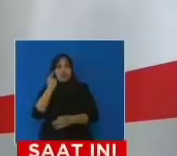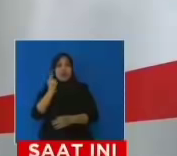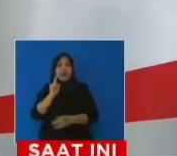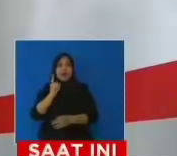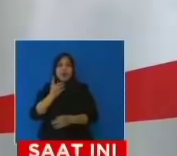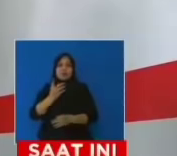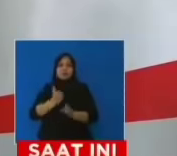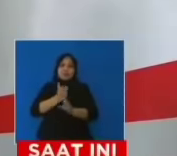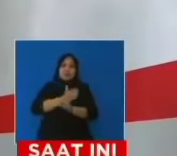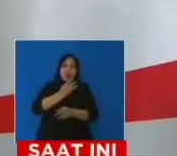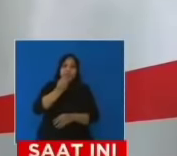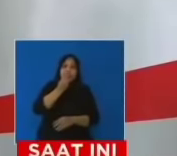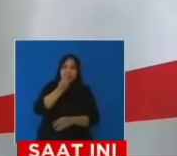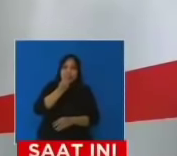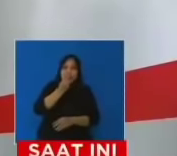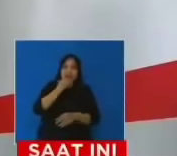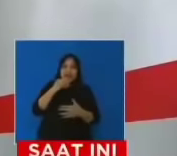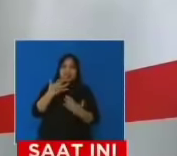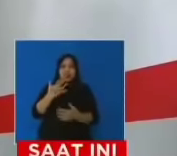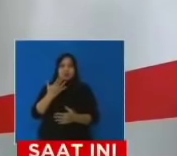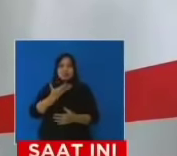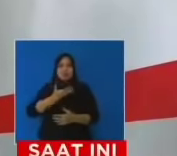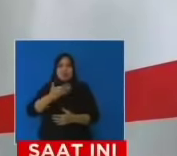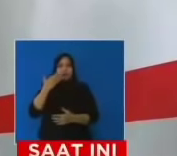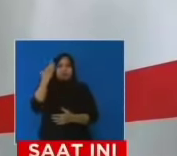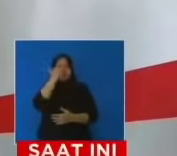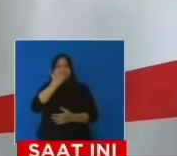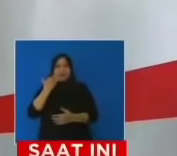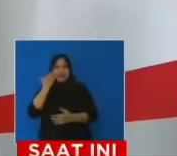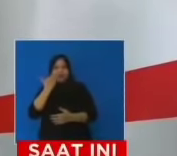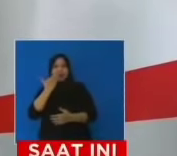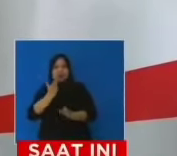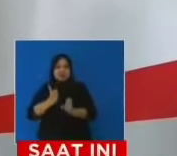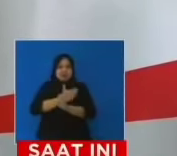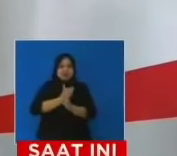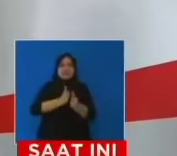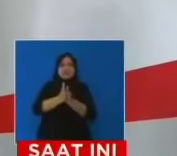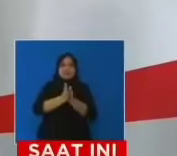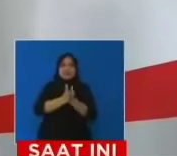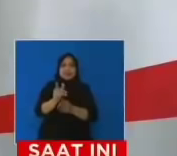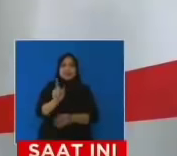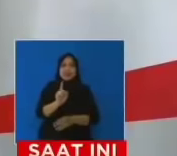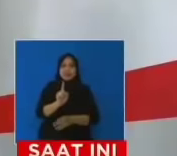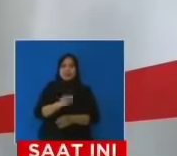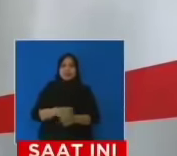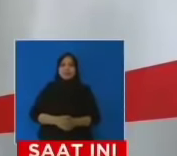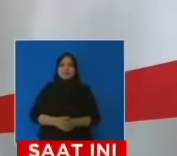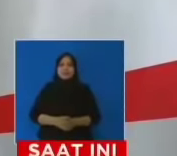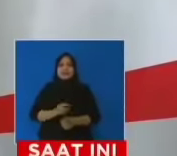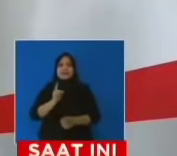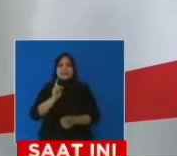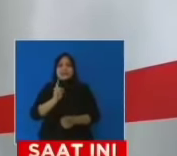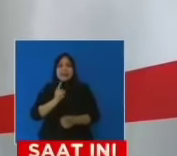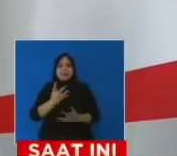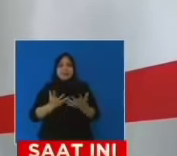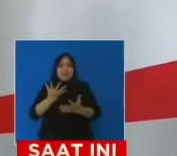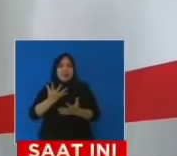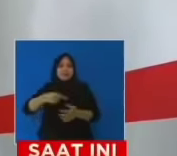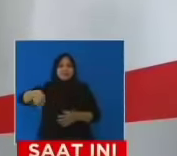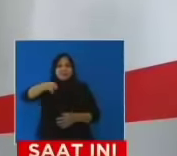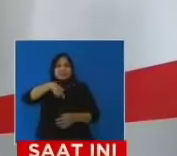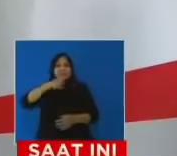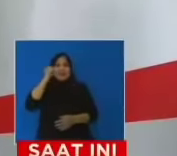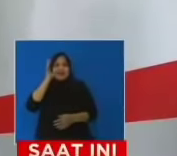makan, akan menyentuh wajah. Karena ini salah satu rute penularan yang sering kali tidak